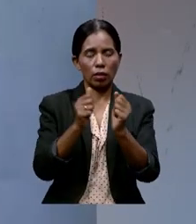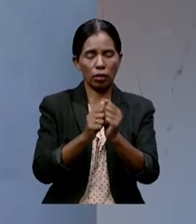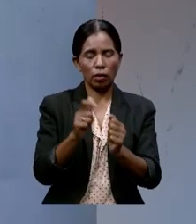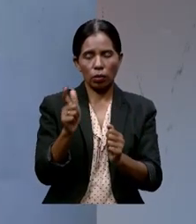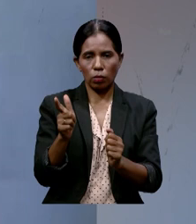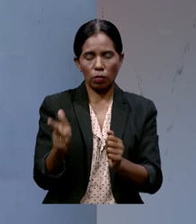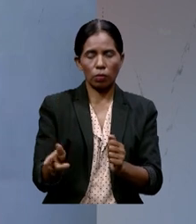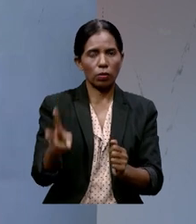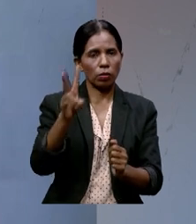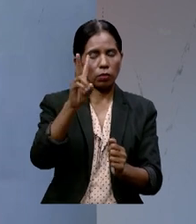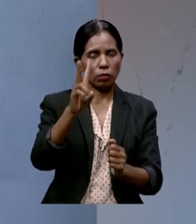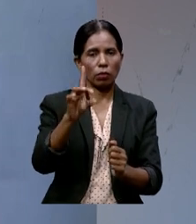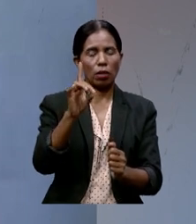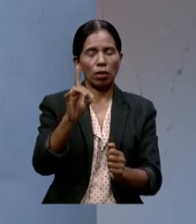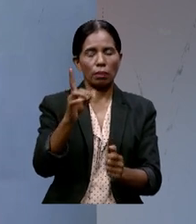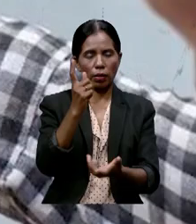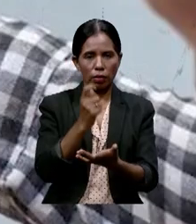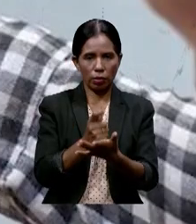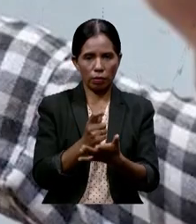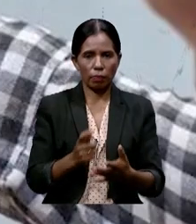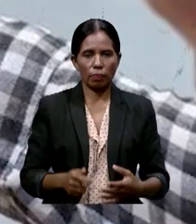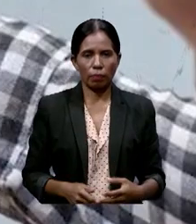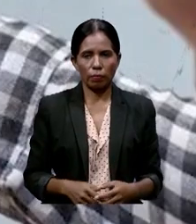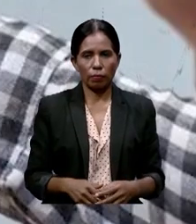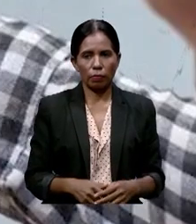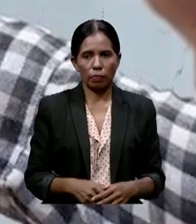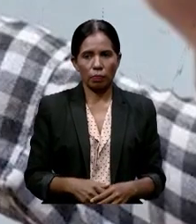krihung rua nulu resin walu liu. Dilma Suzeti, Efizene Babu, Ziemen.